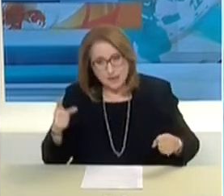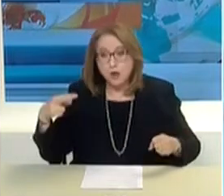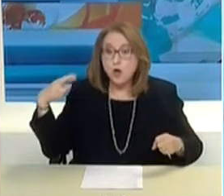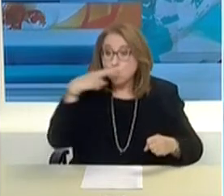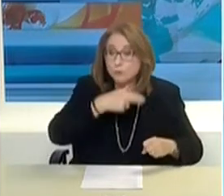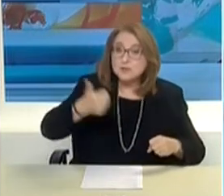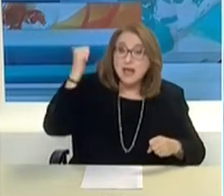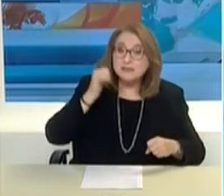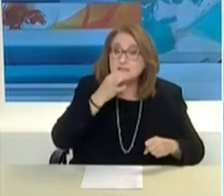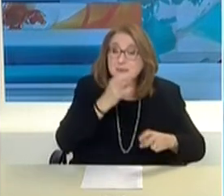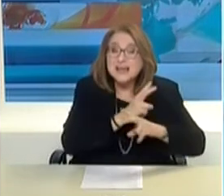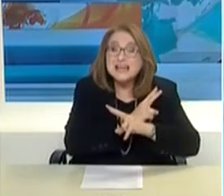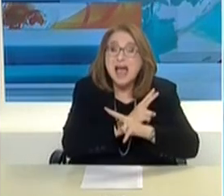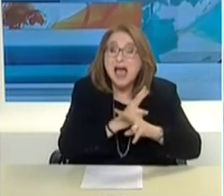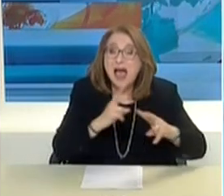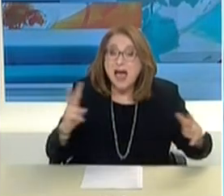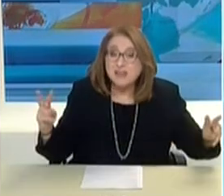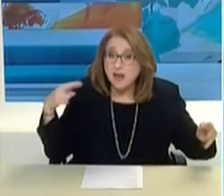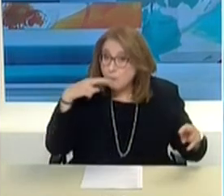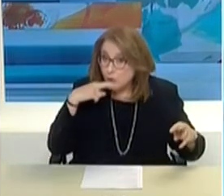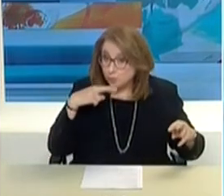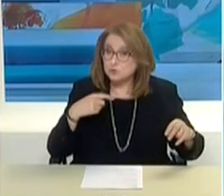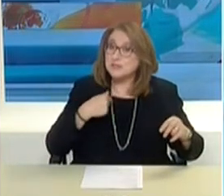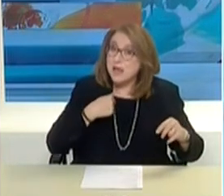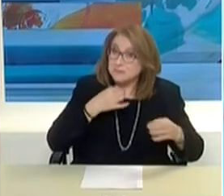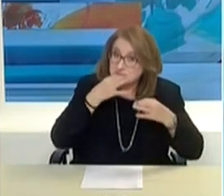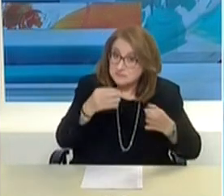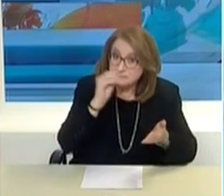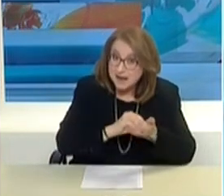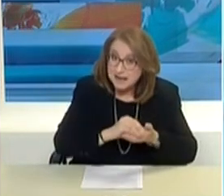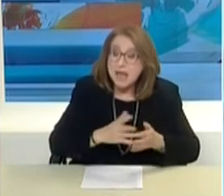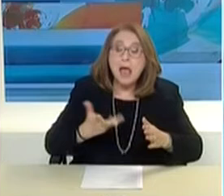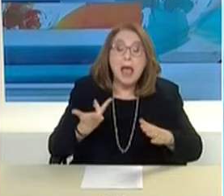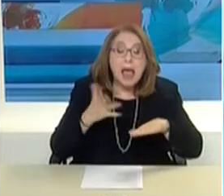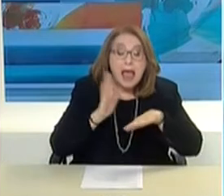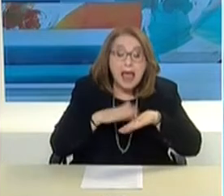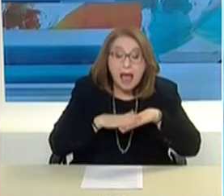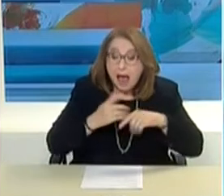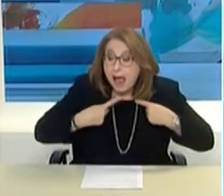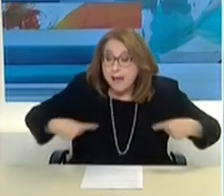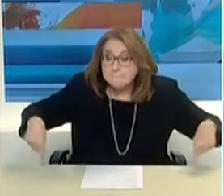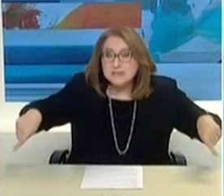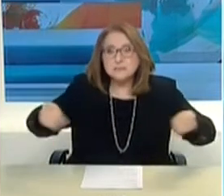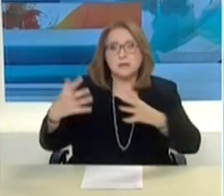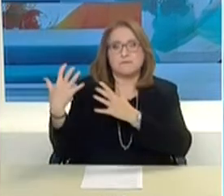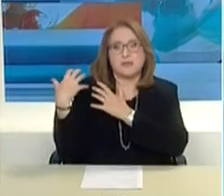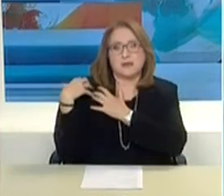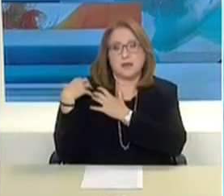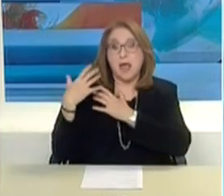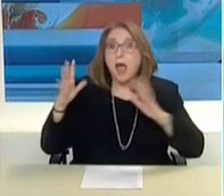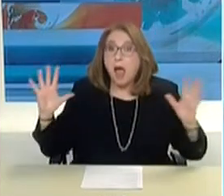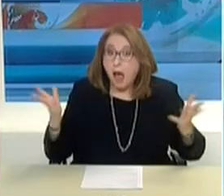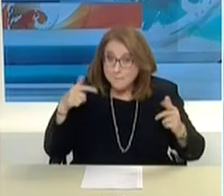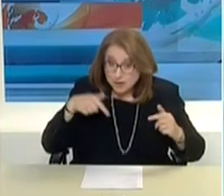τονίσω ότι από όλους εμάς και τη δική μας συμπεριφορά εξαρτάται τελικά αν η κυβέρνηση χρειαστεί να πάρει ακόμα πιο δραστικά